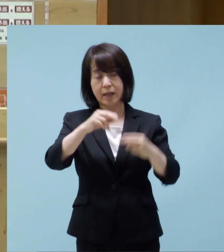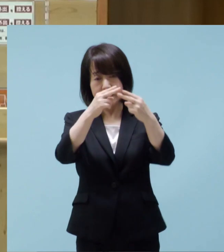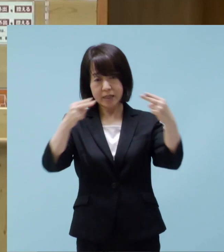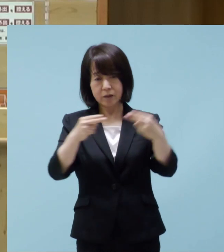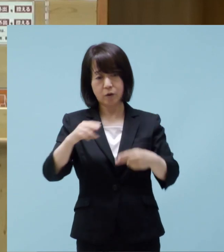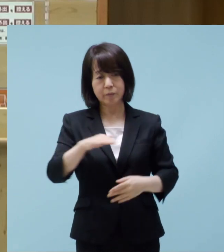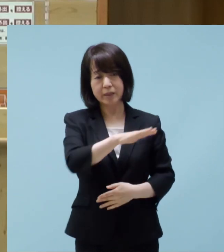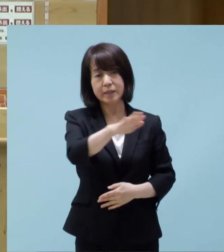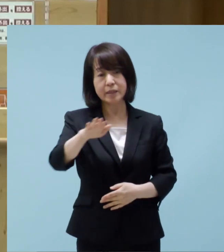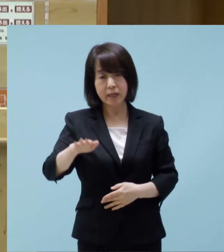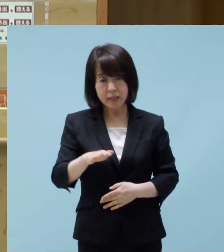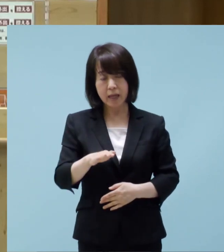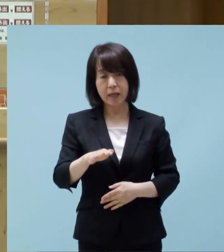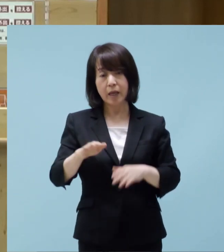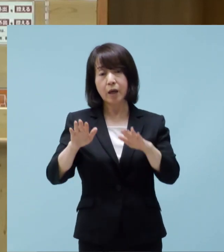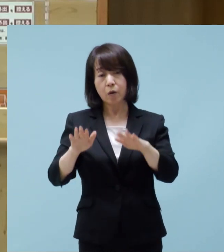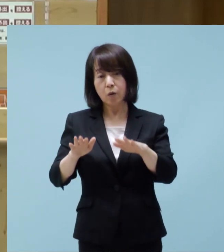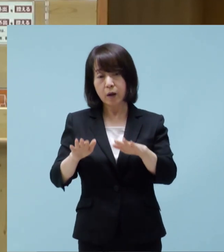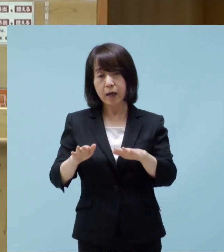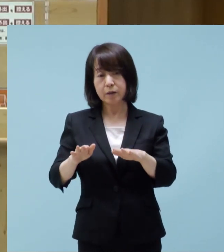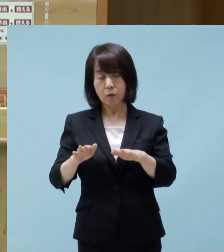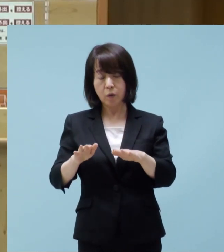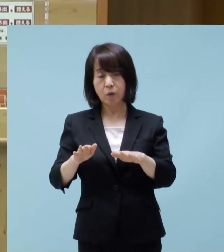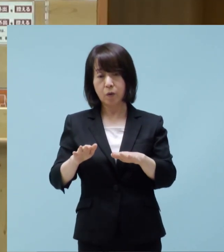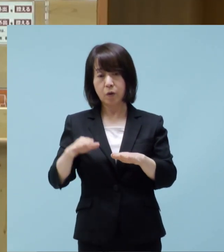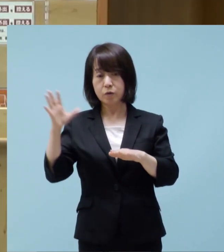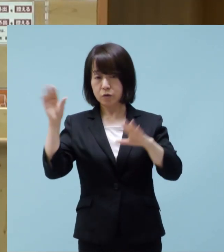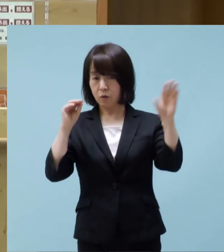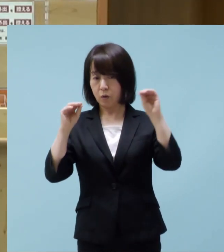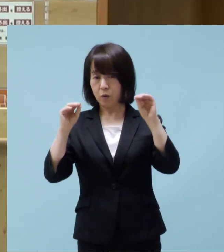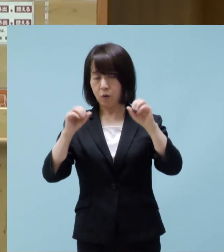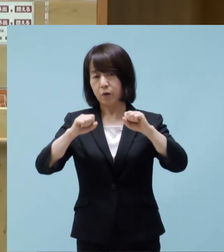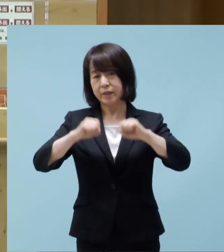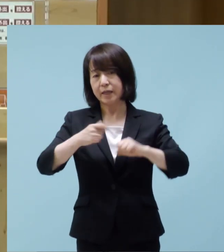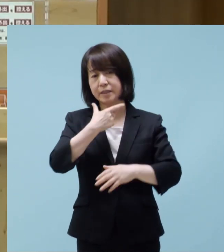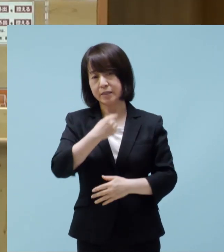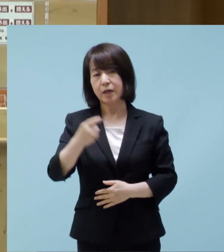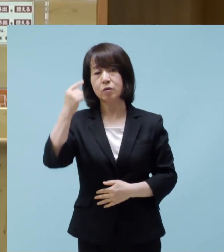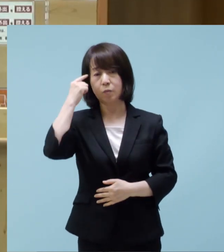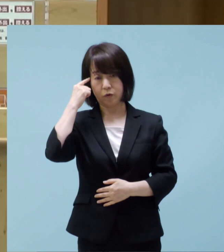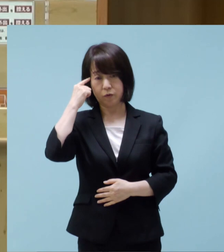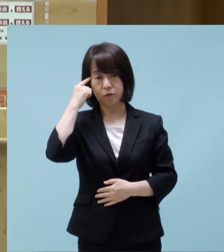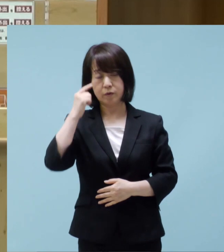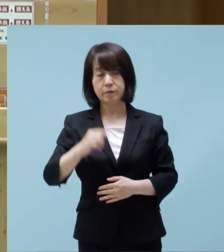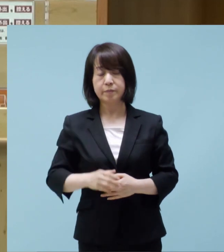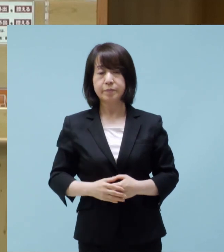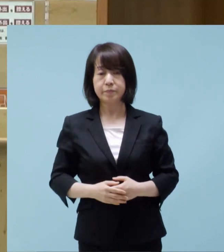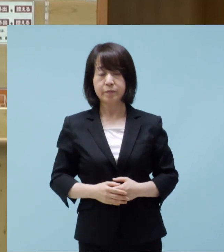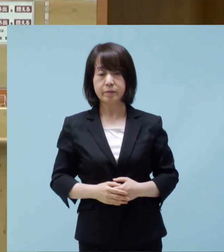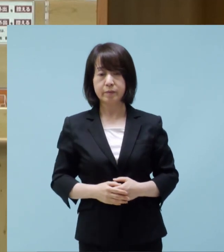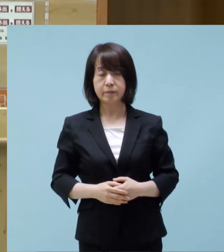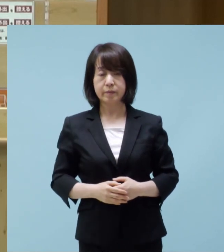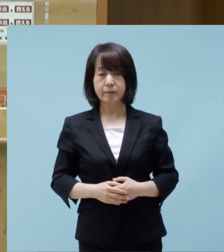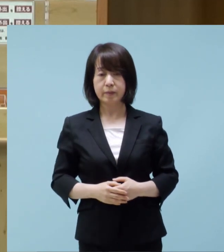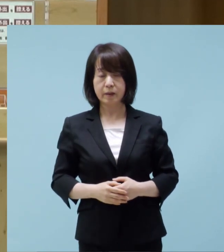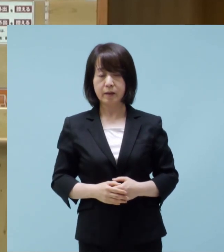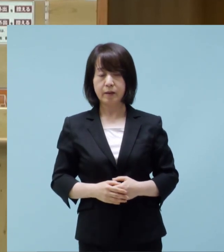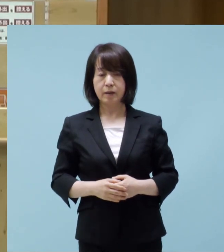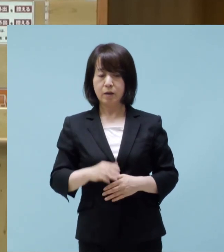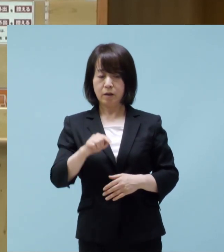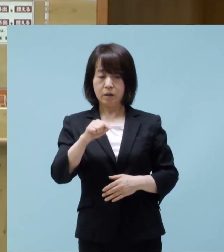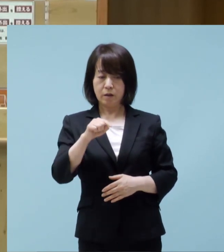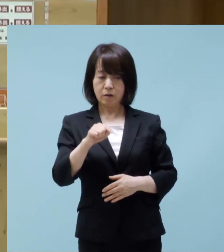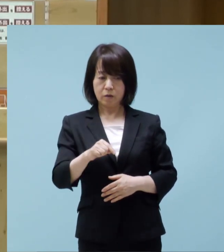と考えています。まあ、このなぜこういった状況になったのかということが大事だと思ってます